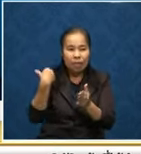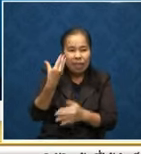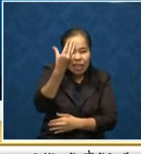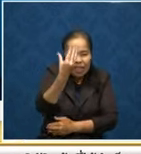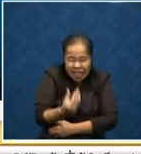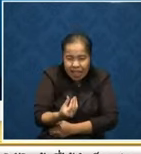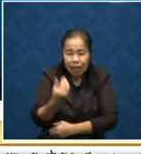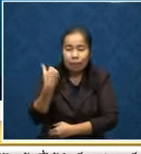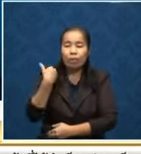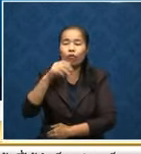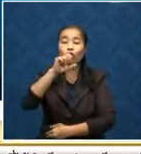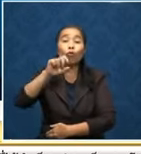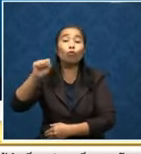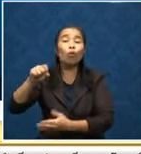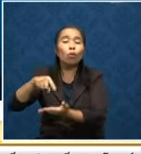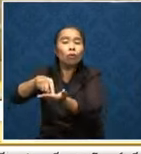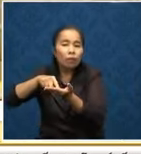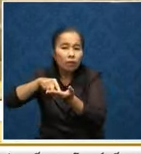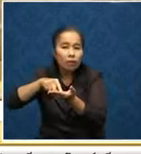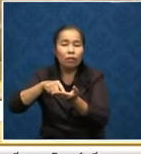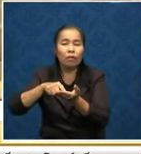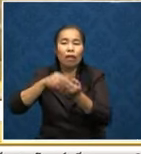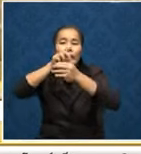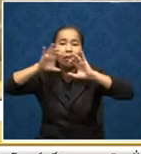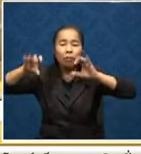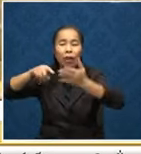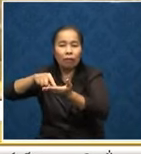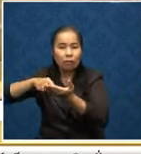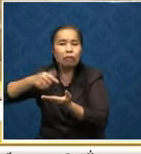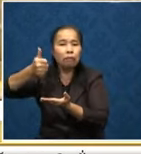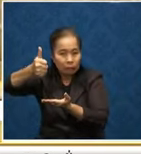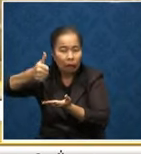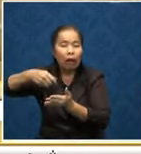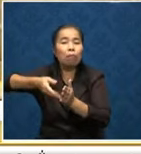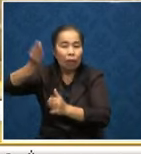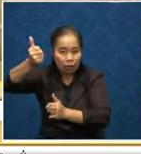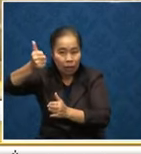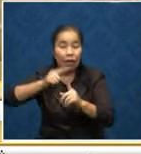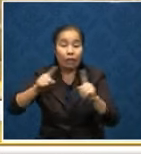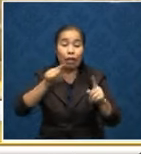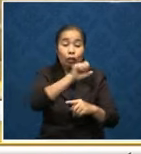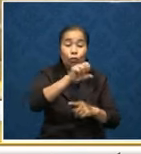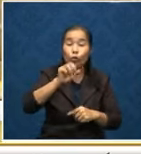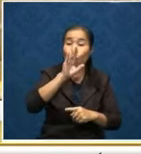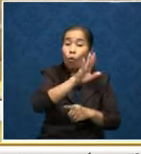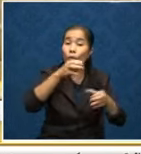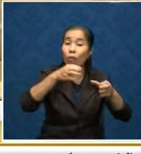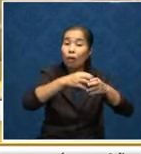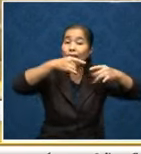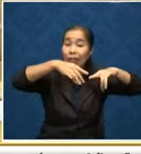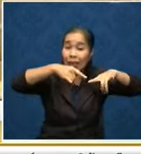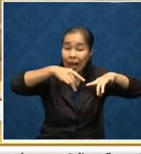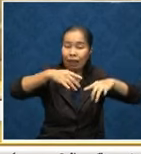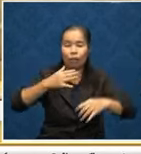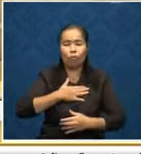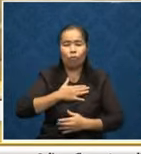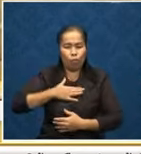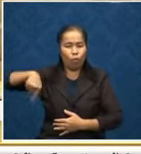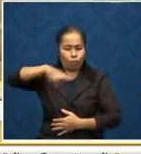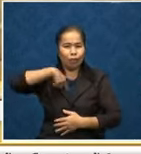ายที่เสนอมาจากส.ส.ฝ่ายรัฐบาลที่สามารถผ่านสภาไปได้แต่กฎหมายที่เสนอมาจากส.ส.พรรคฝ่ายค้านที่ก็คือพวกผมในปัจ